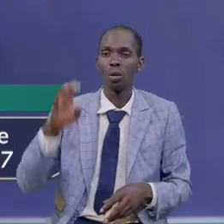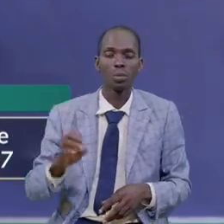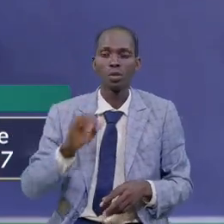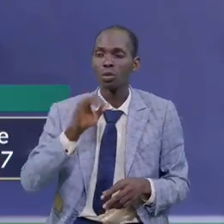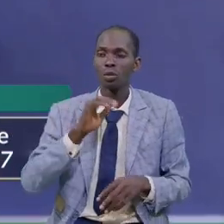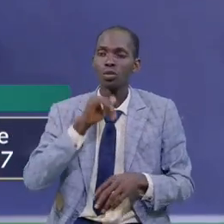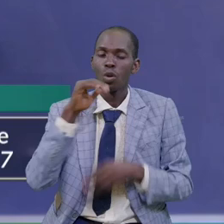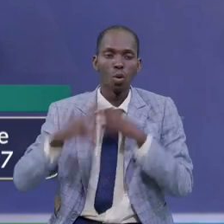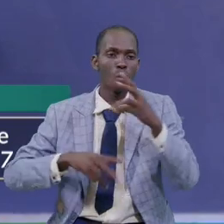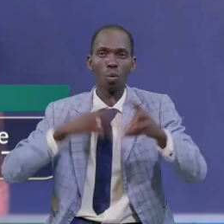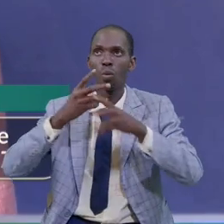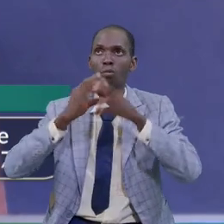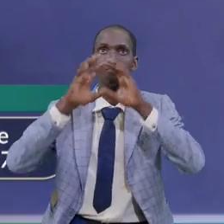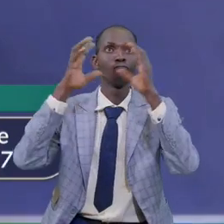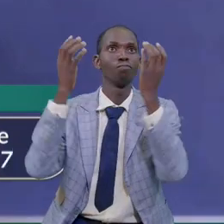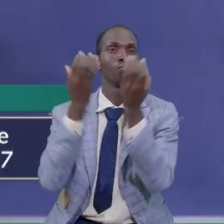Nous rencontrons